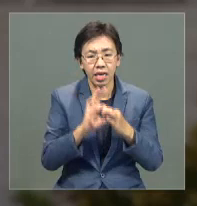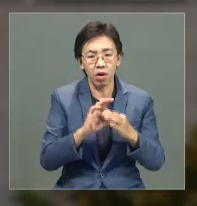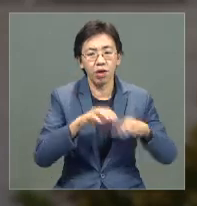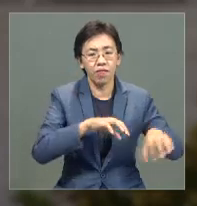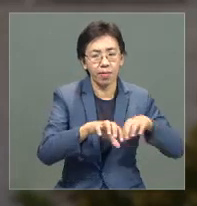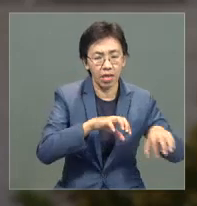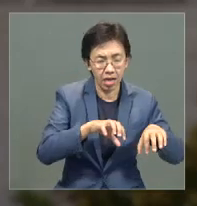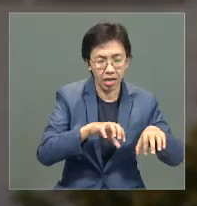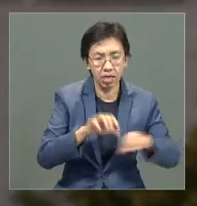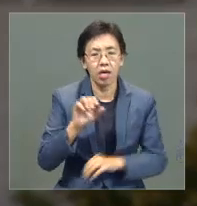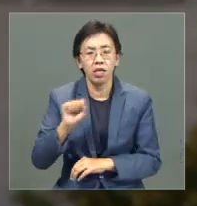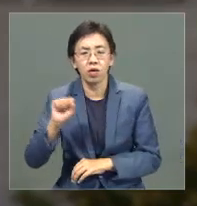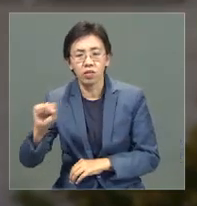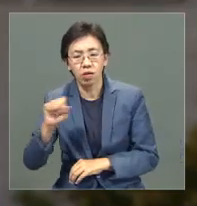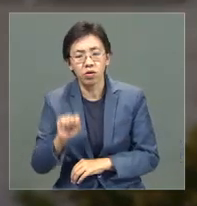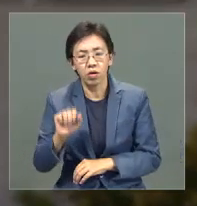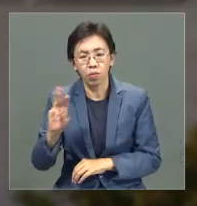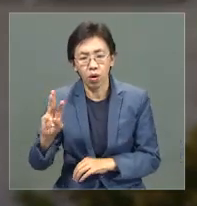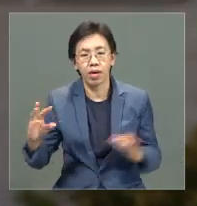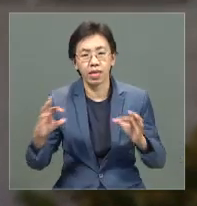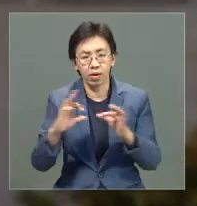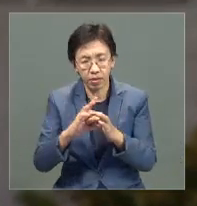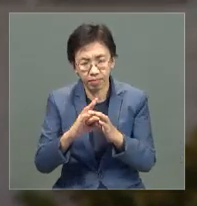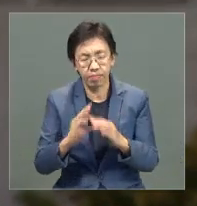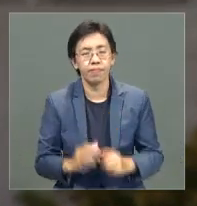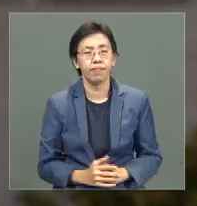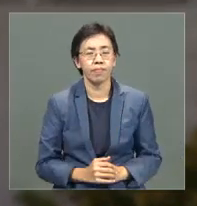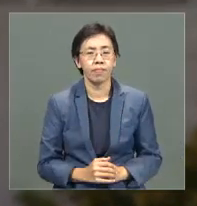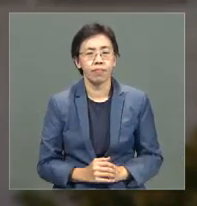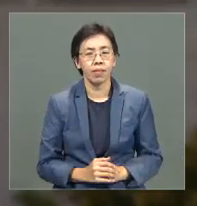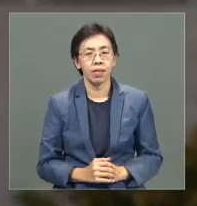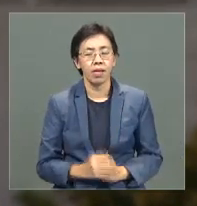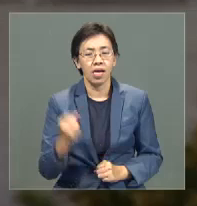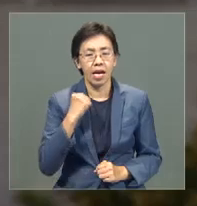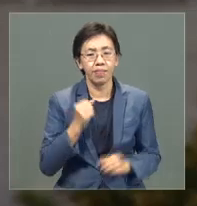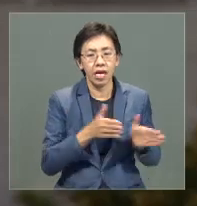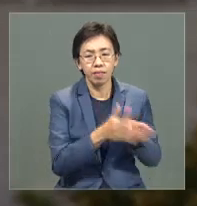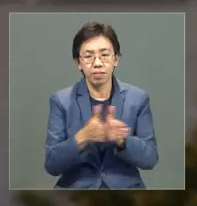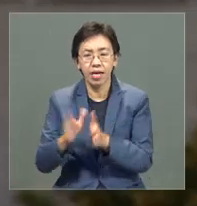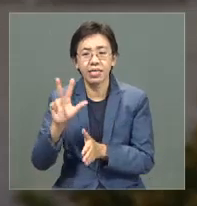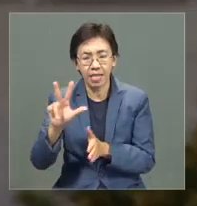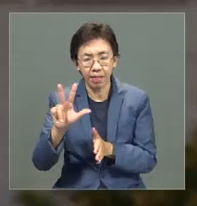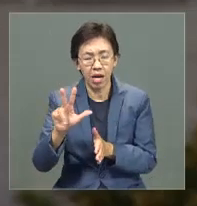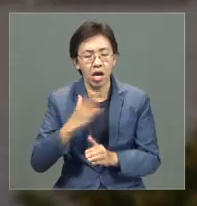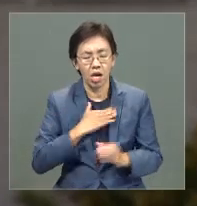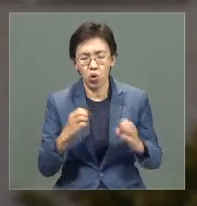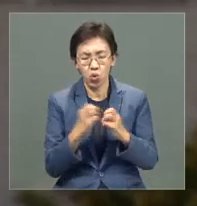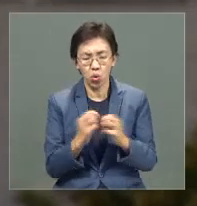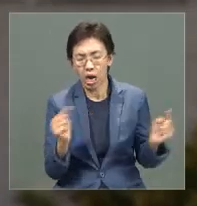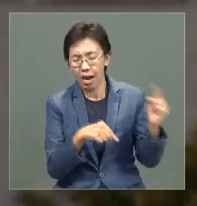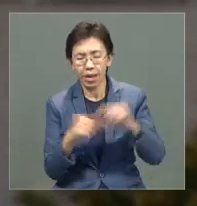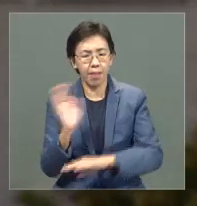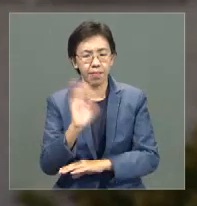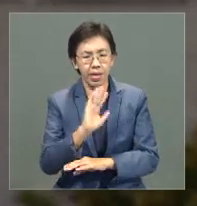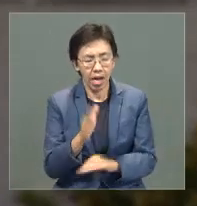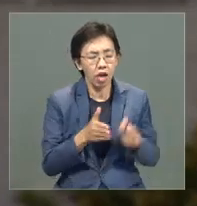ติบัญญัติแล้วก็ในส่วนของอำนาจสามอำนาจอ่ะเพราะนั้นเราก้าวล่วงกันไม่ได้นะผ